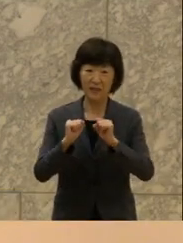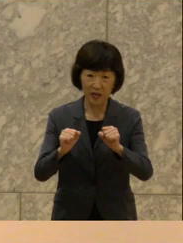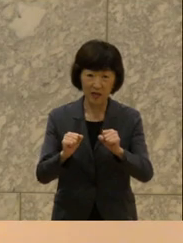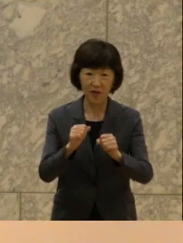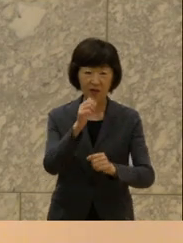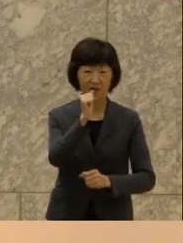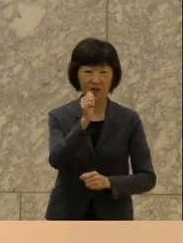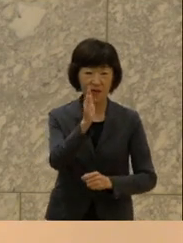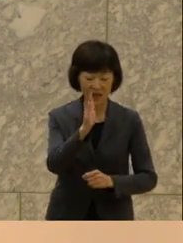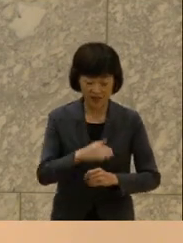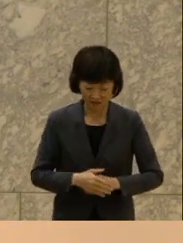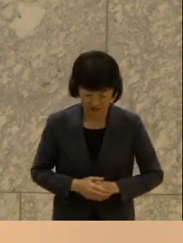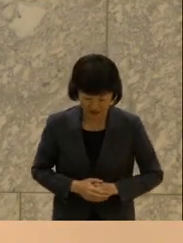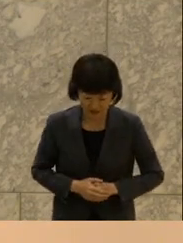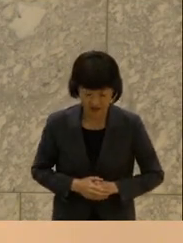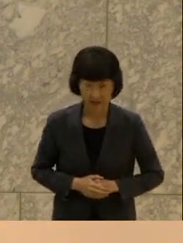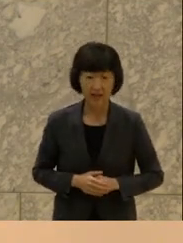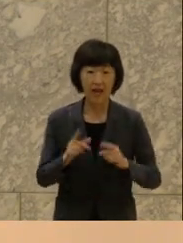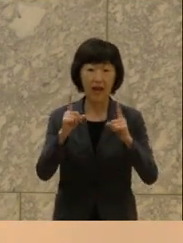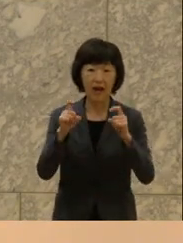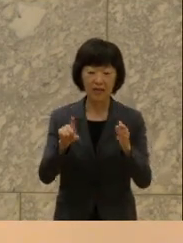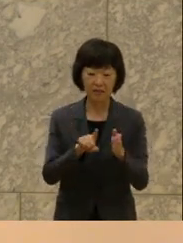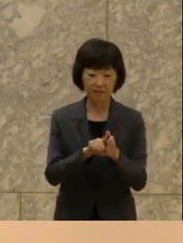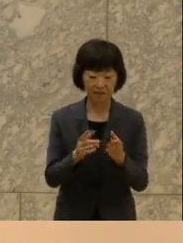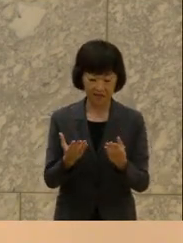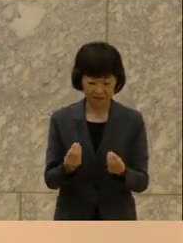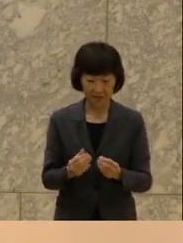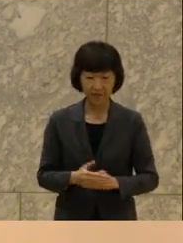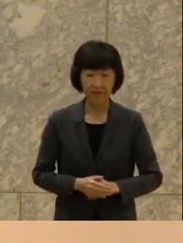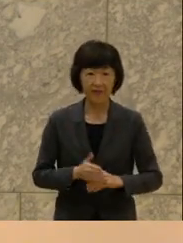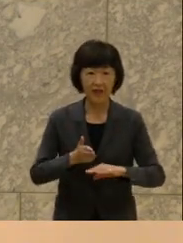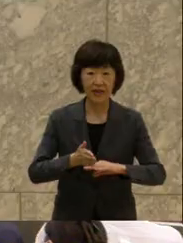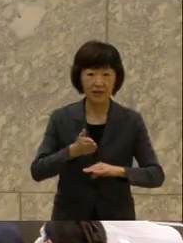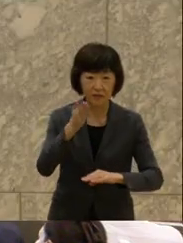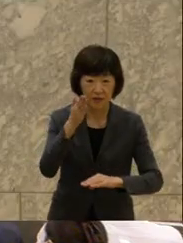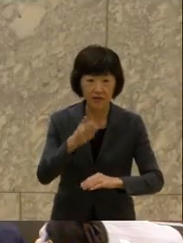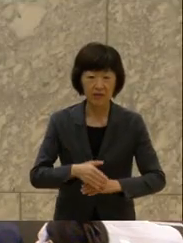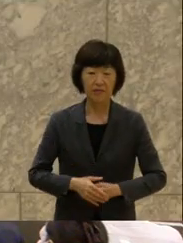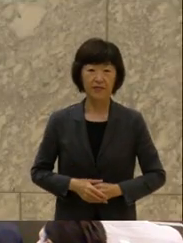お願い申し上げます冒頭のご挨拶とさせていただきますありがとうございます